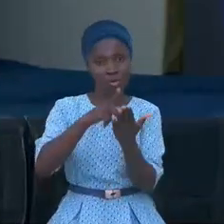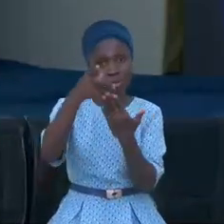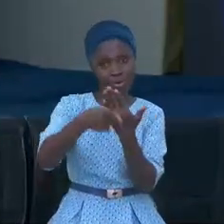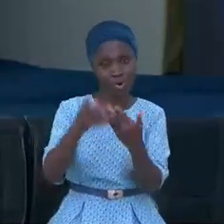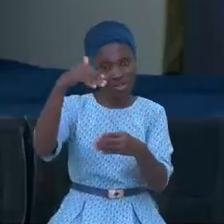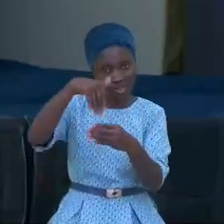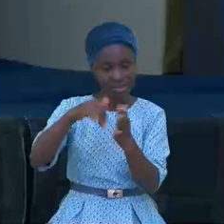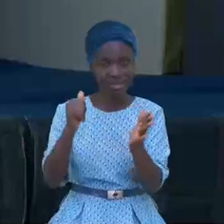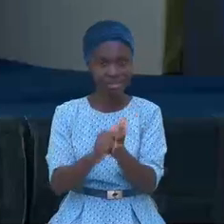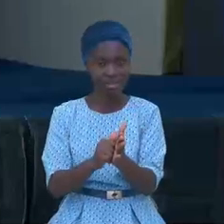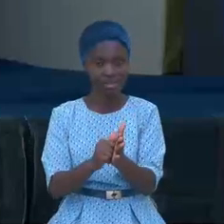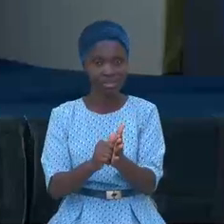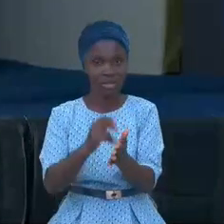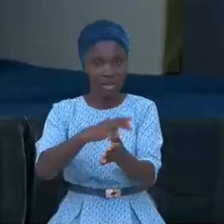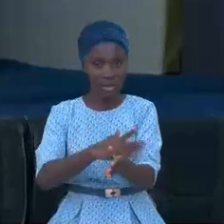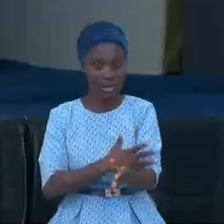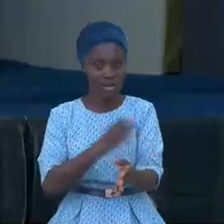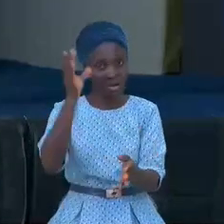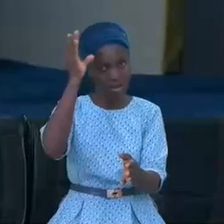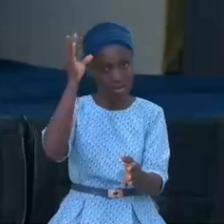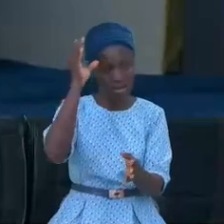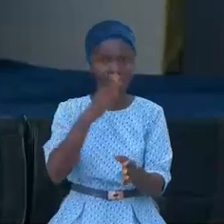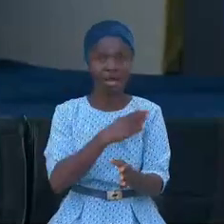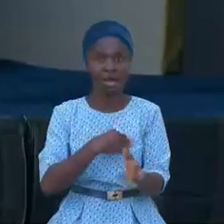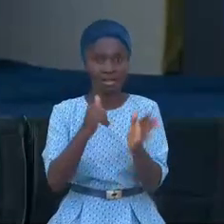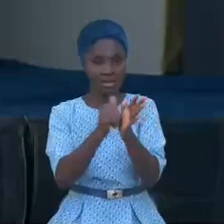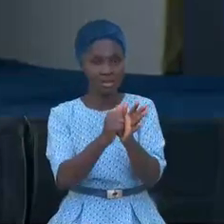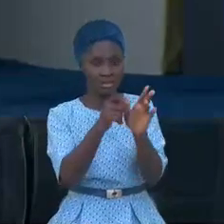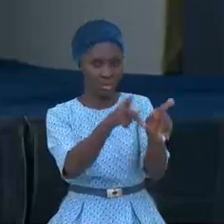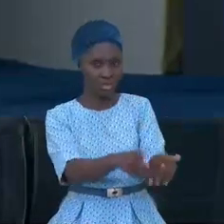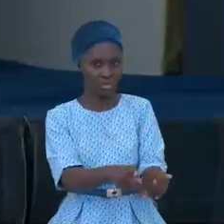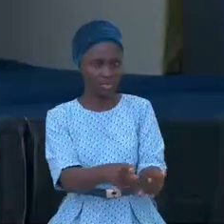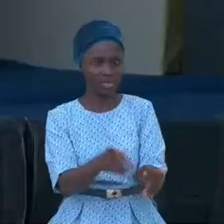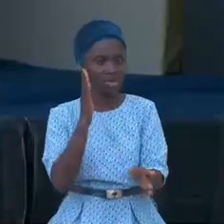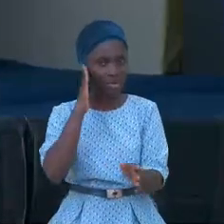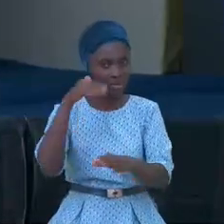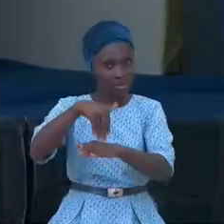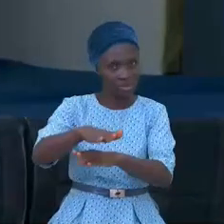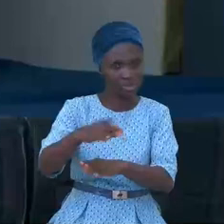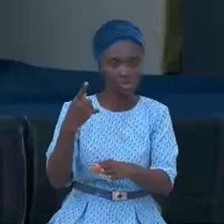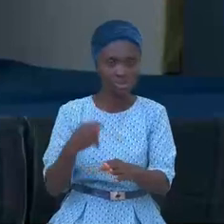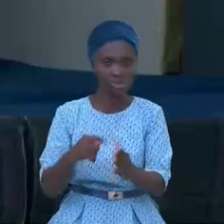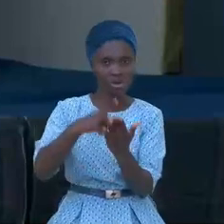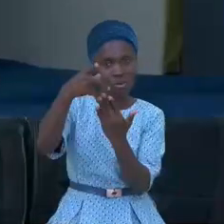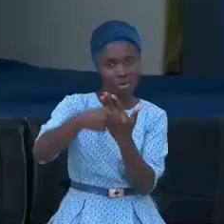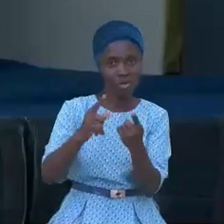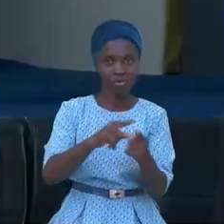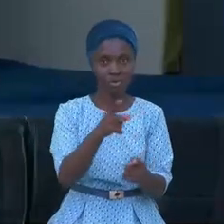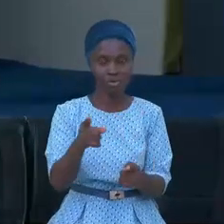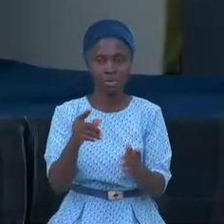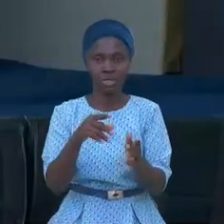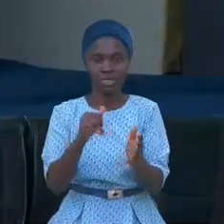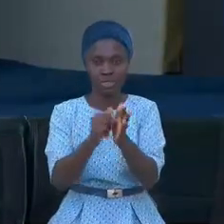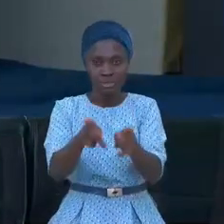édifie. Et la personne veut vous envoyer le programme, a dit, c'est dans